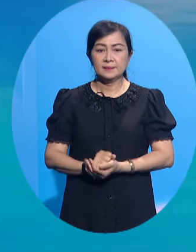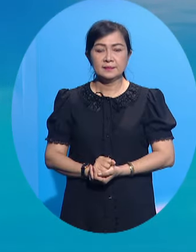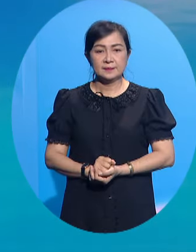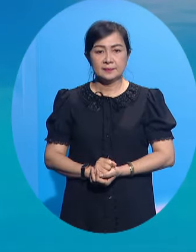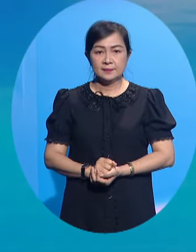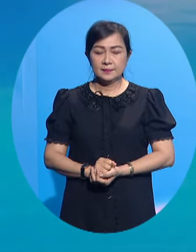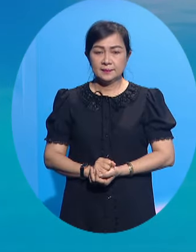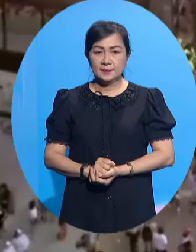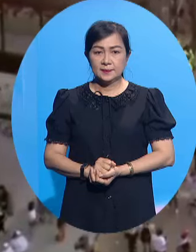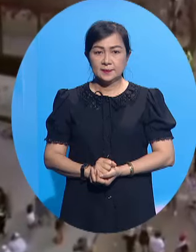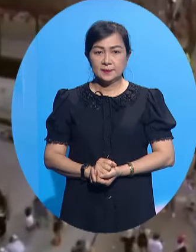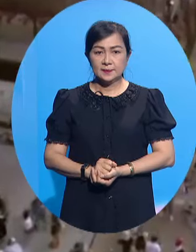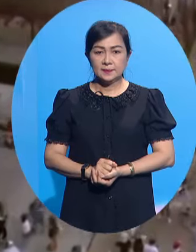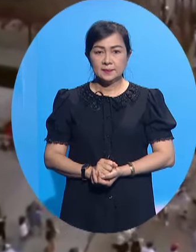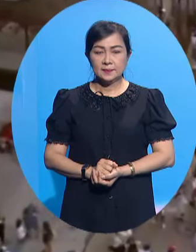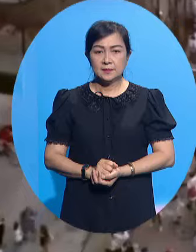phương.